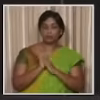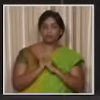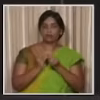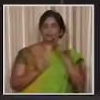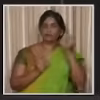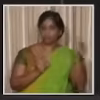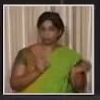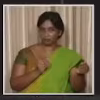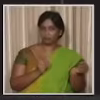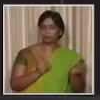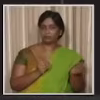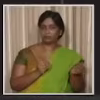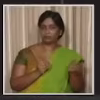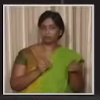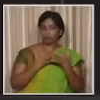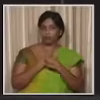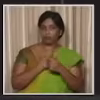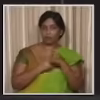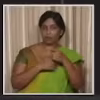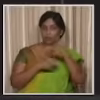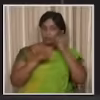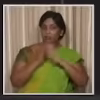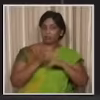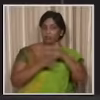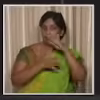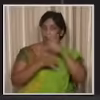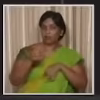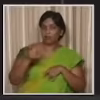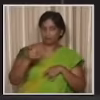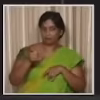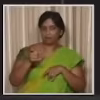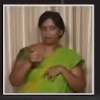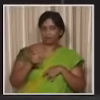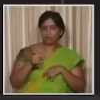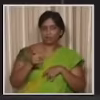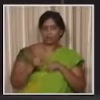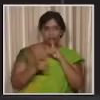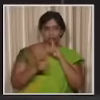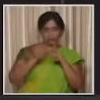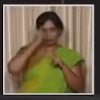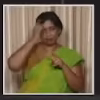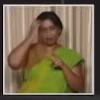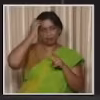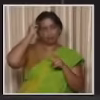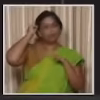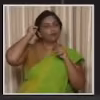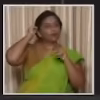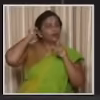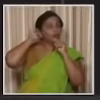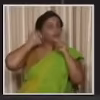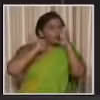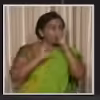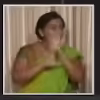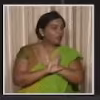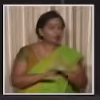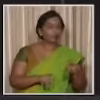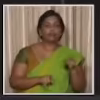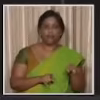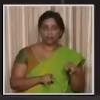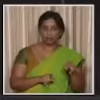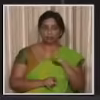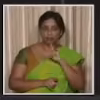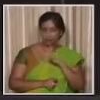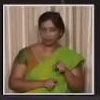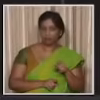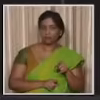kara putuma langa athi e committee avasana nirdeshaya mage kiyannam oy nange nirdeshaye tiyenne kisima wanchawak sidu vela nayai kiyana